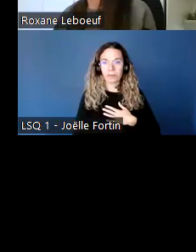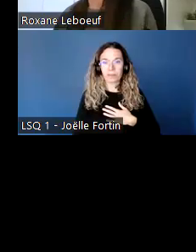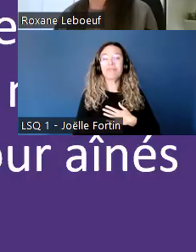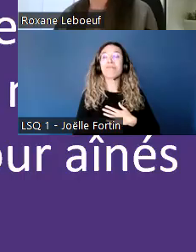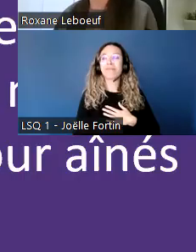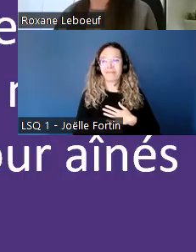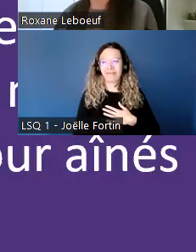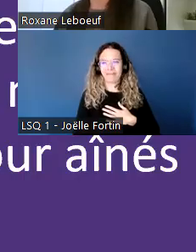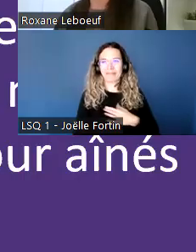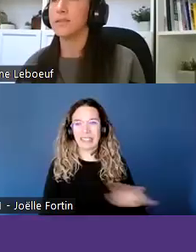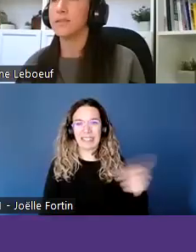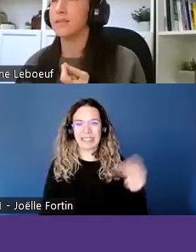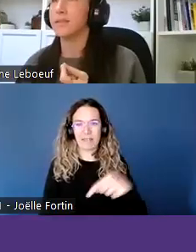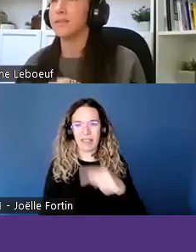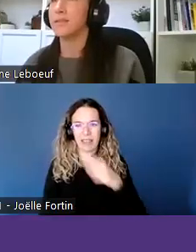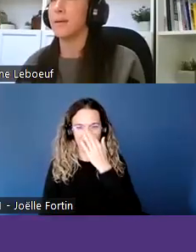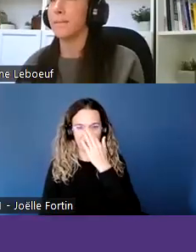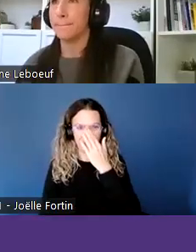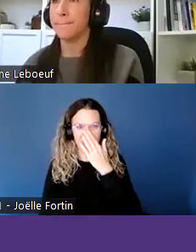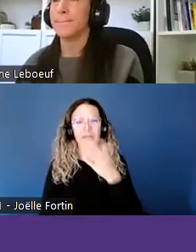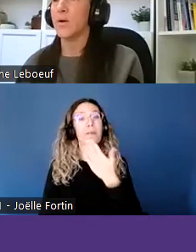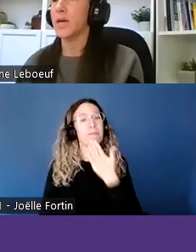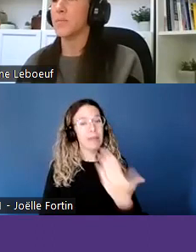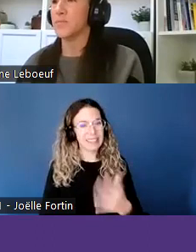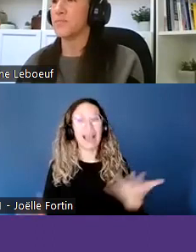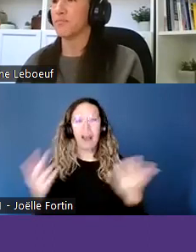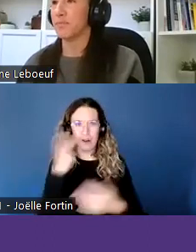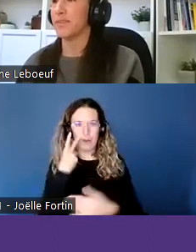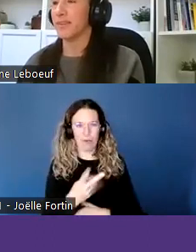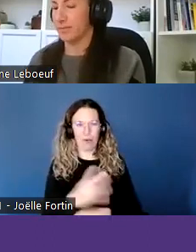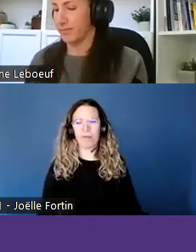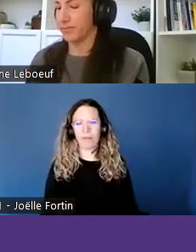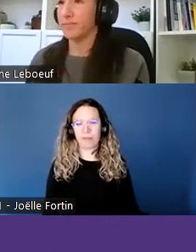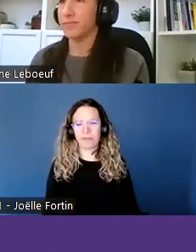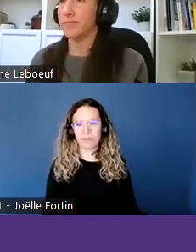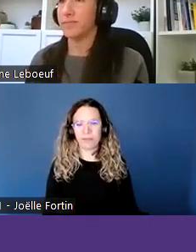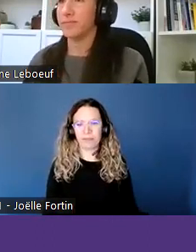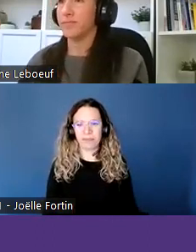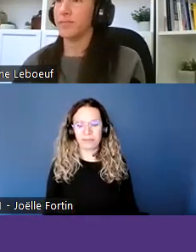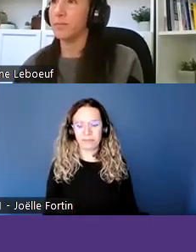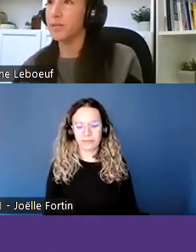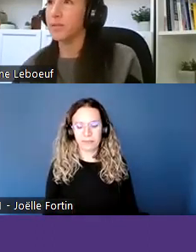Ah, je pense que ça s'en vient. Merci. Là, on le voit. Prochaine diapo, s'il te plaît.